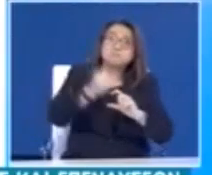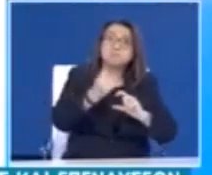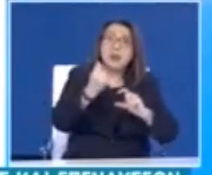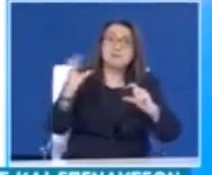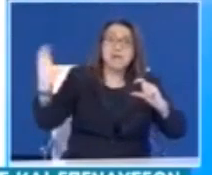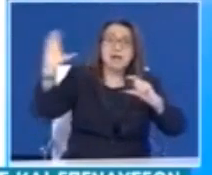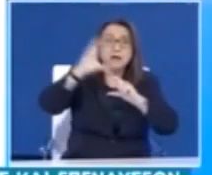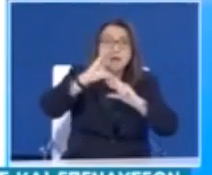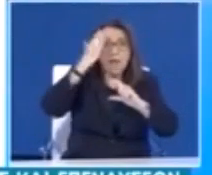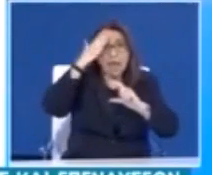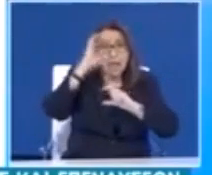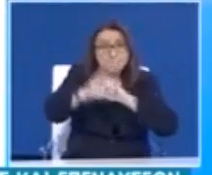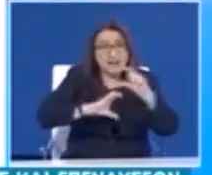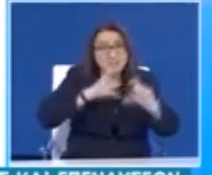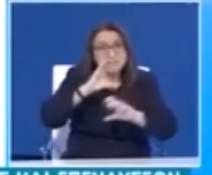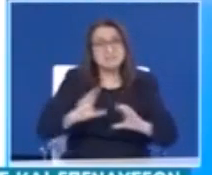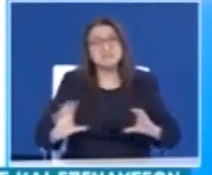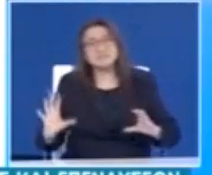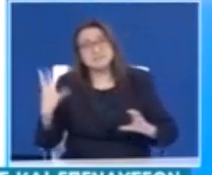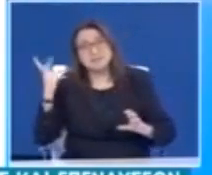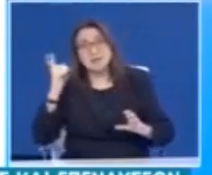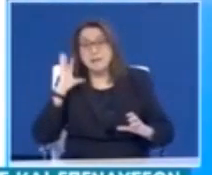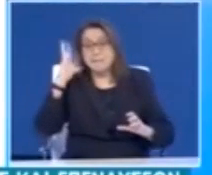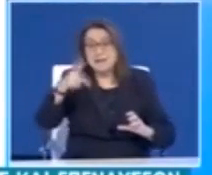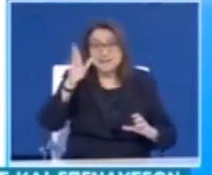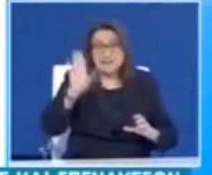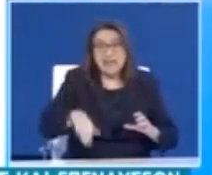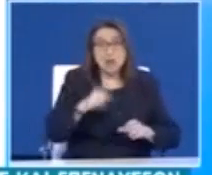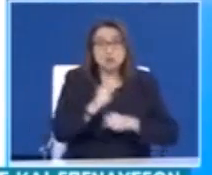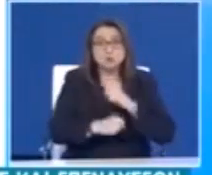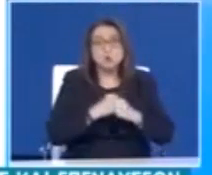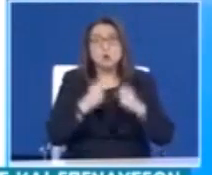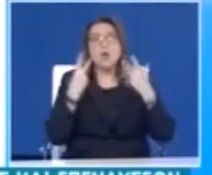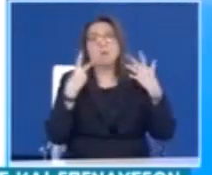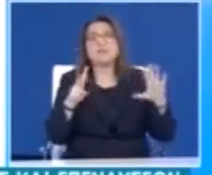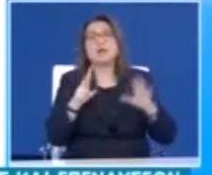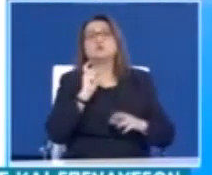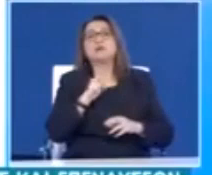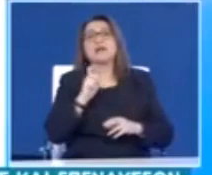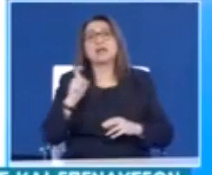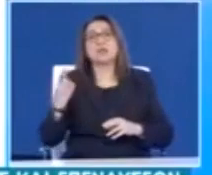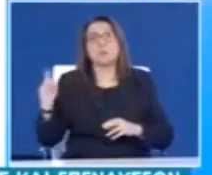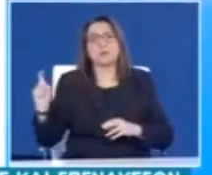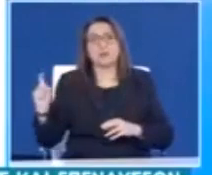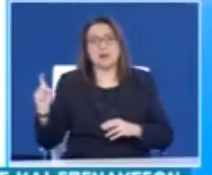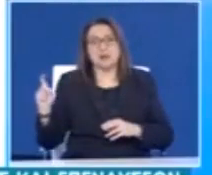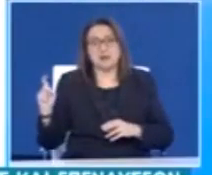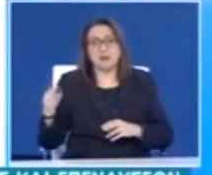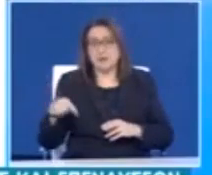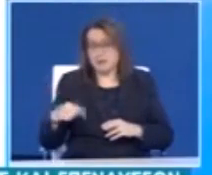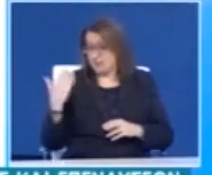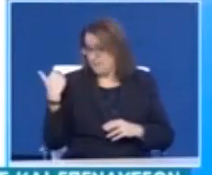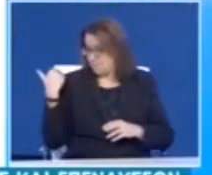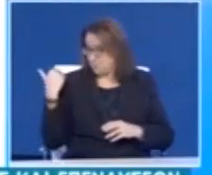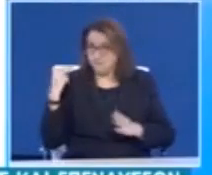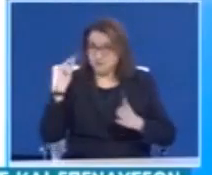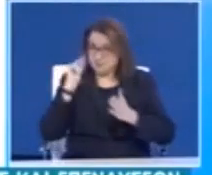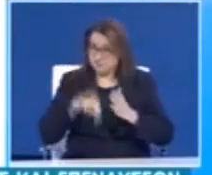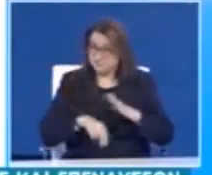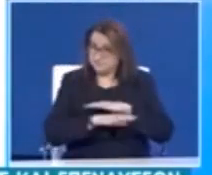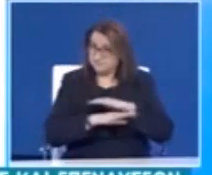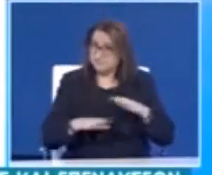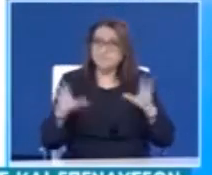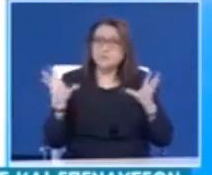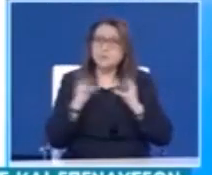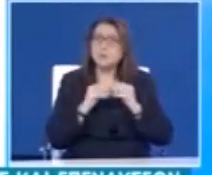στρατηγικών επενδύσεων έως το τέλος του χρόνου, 700 εκατομμύρια και να πω ότι πρόσφατα εγκρίναμε στις ανανεώσιμες πηγές